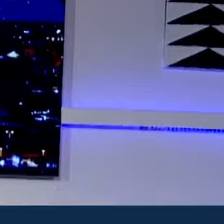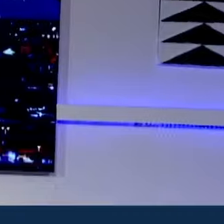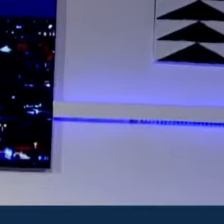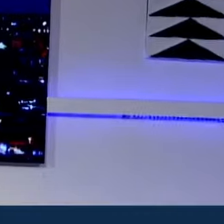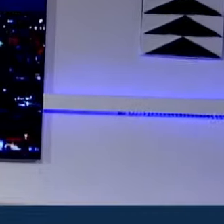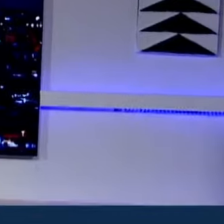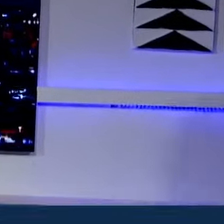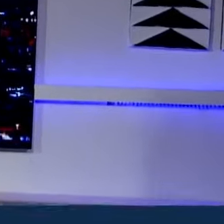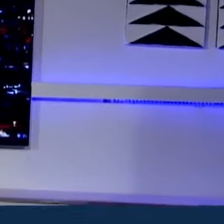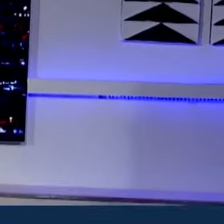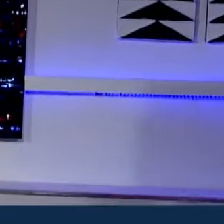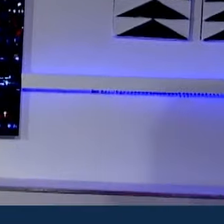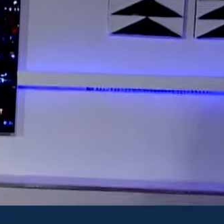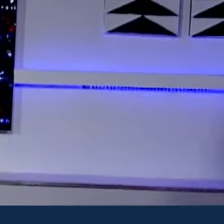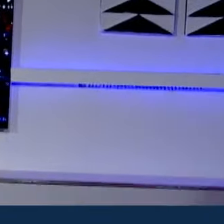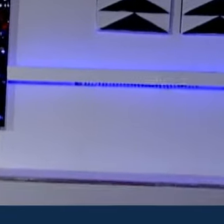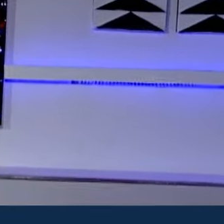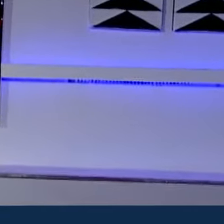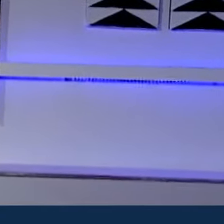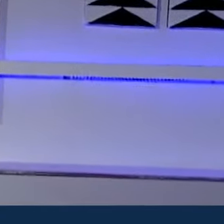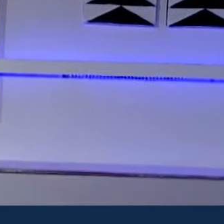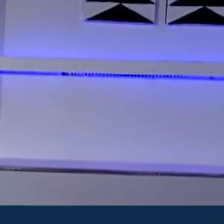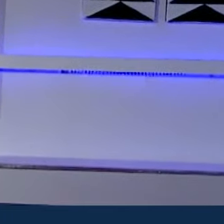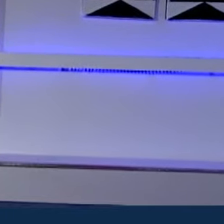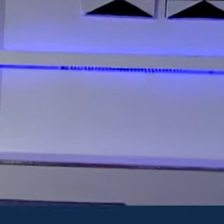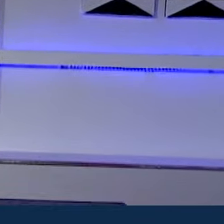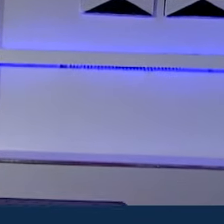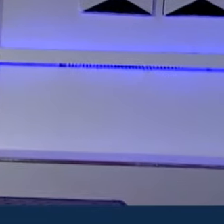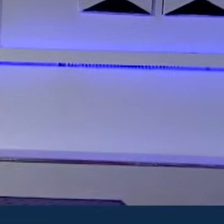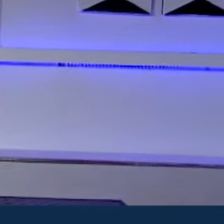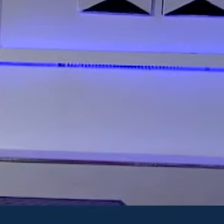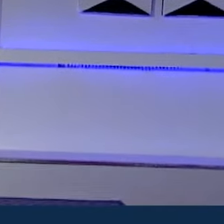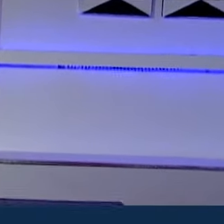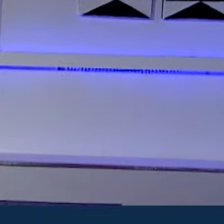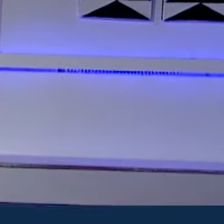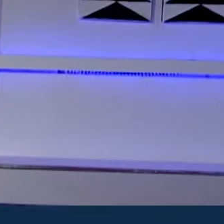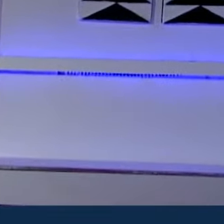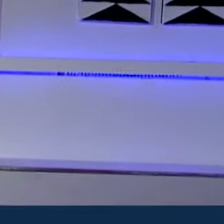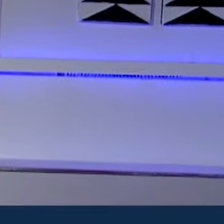chicago takwereka kigali baby girl to